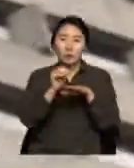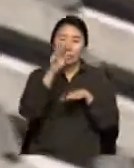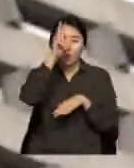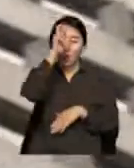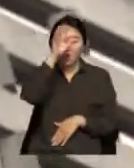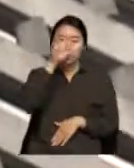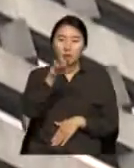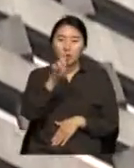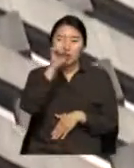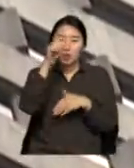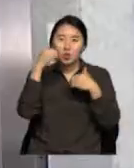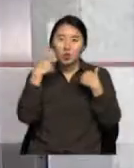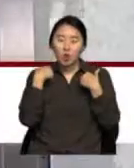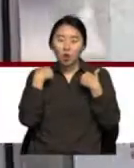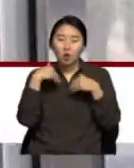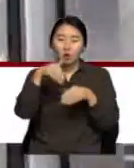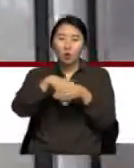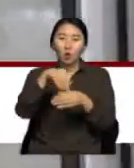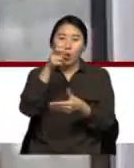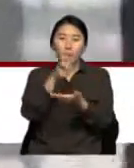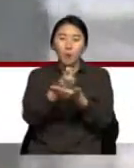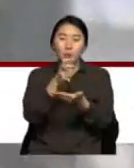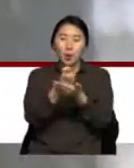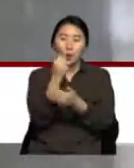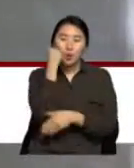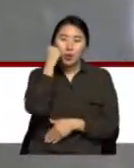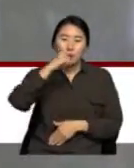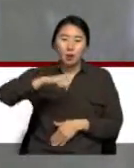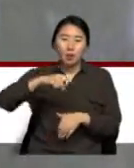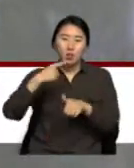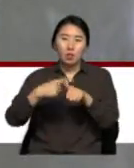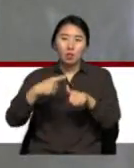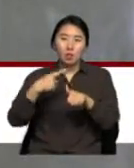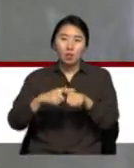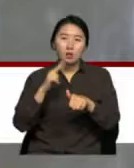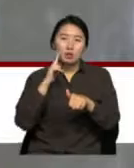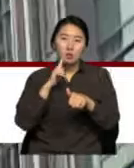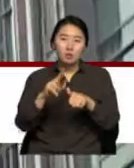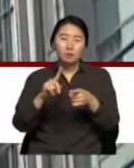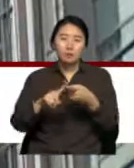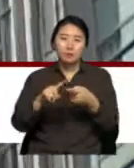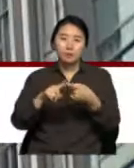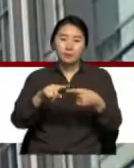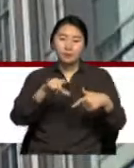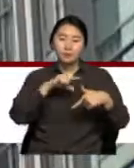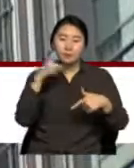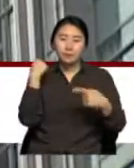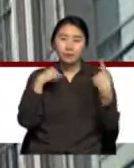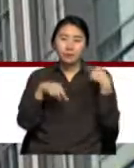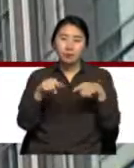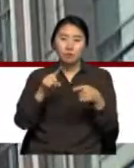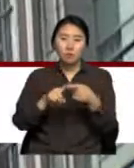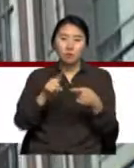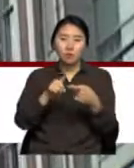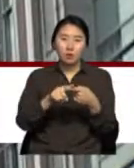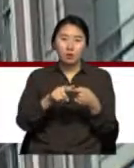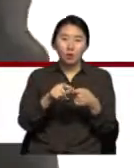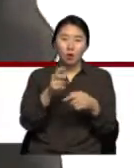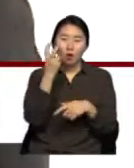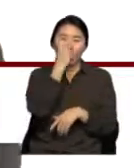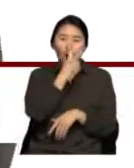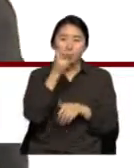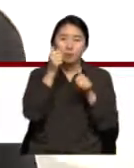서울지방경찰청은 공직선거법 위반과 명예훼손 혐의로 신현희 강남구청장의 사건을 검찰에 송치했다고